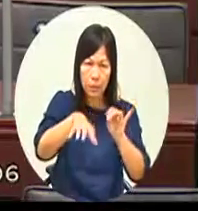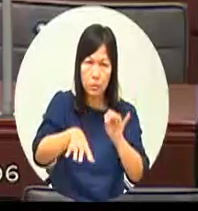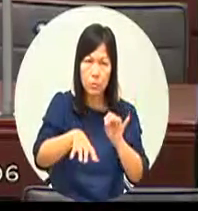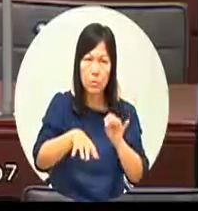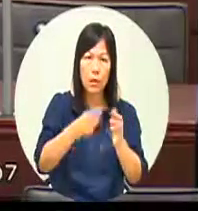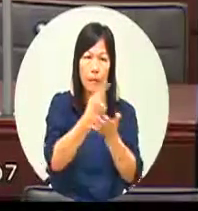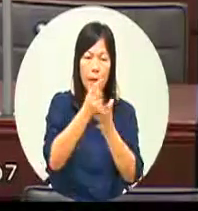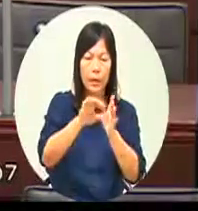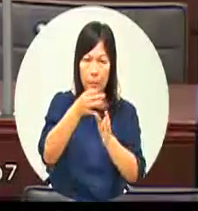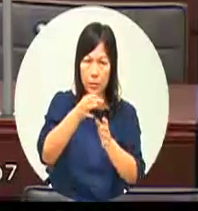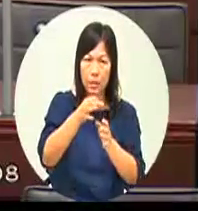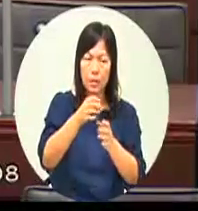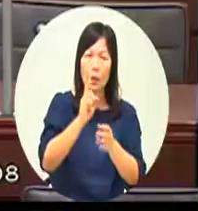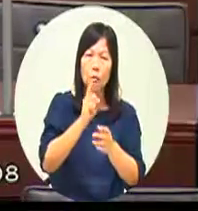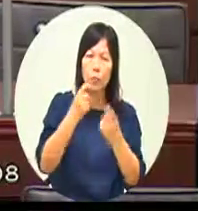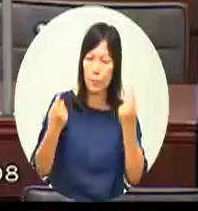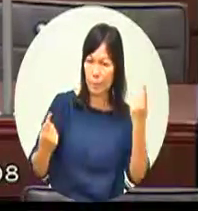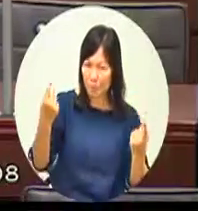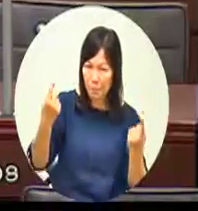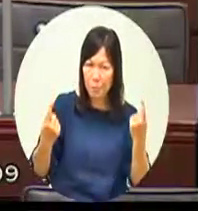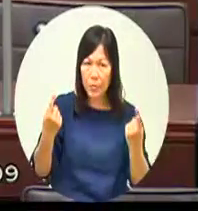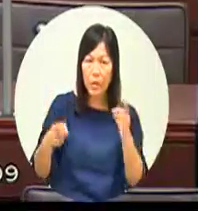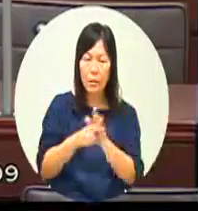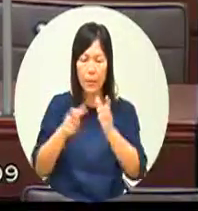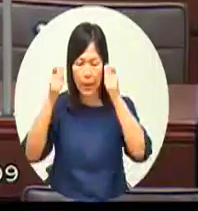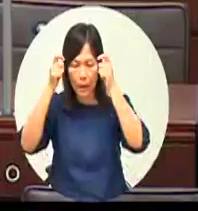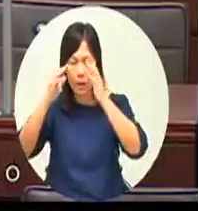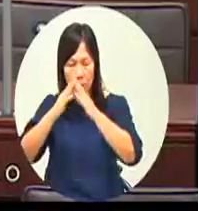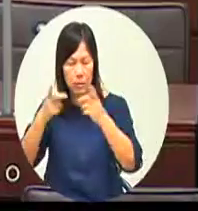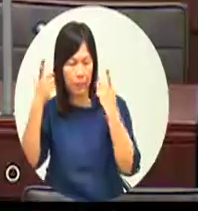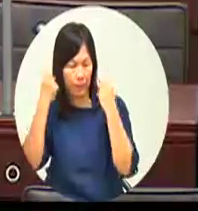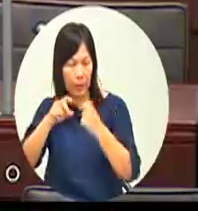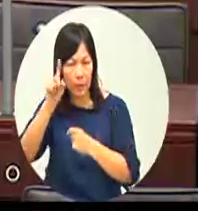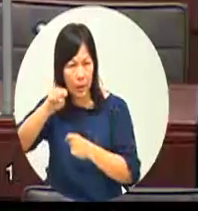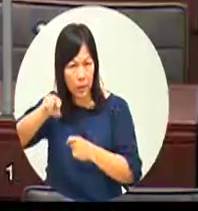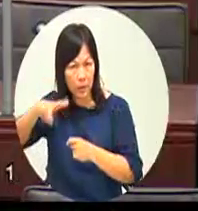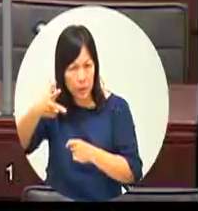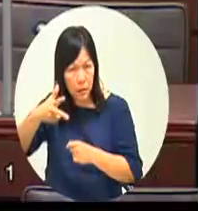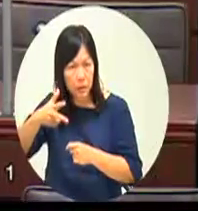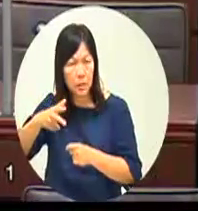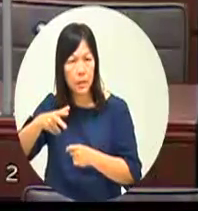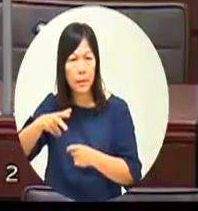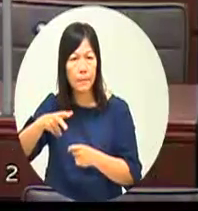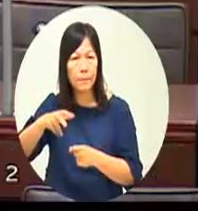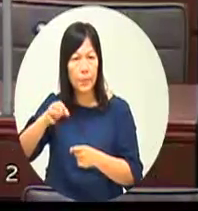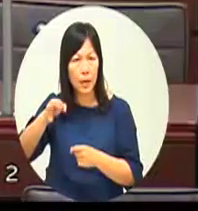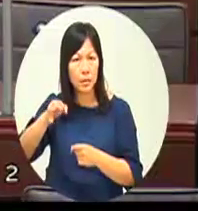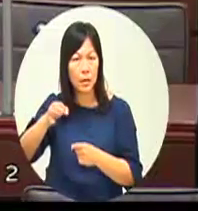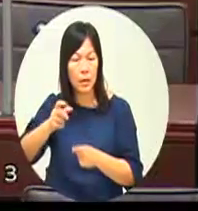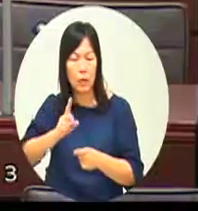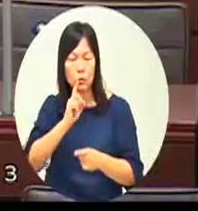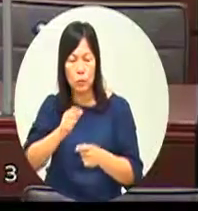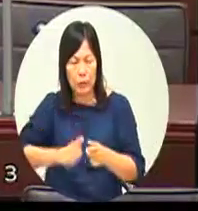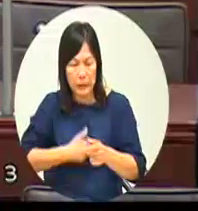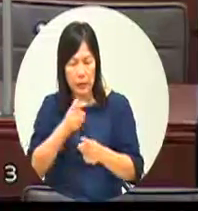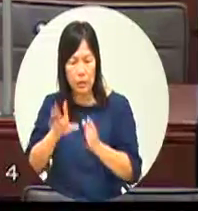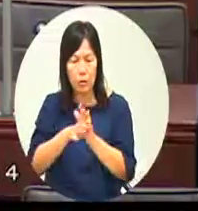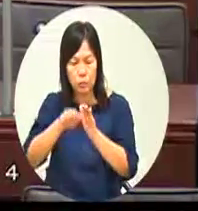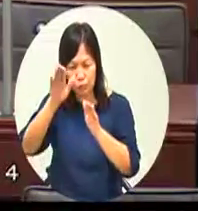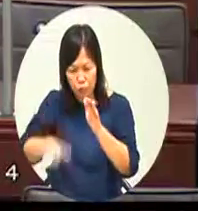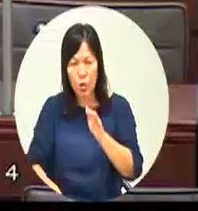这个费用来说，其实我们高雄市原先的1700的这个费用，坦白讲已经都偏